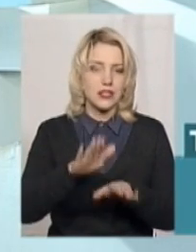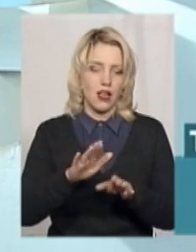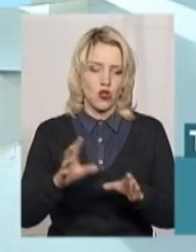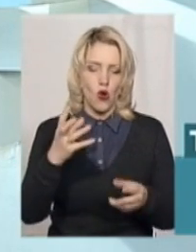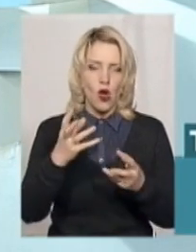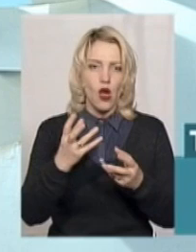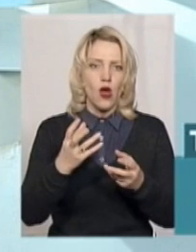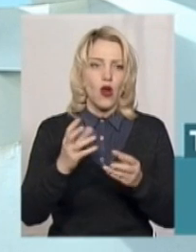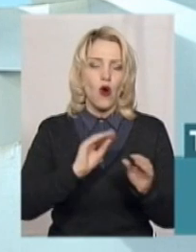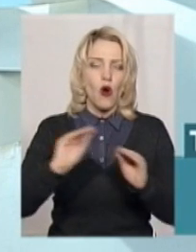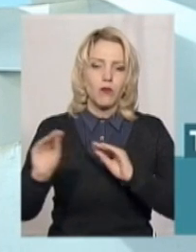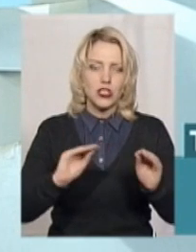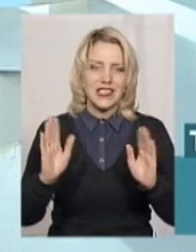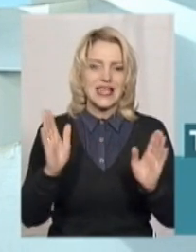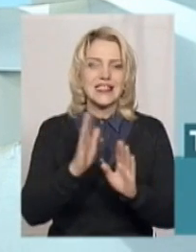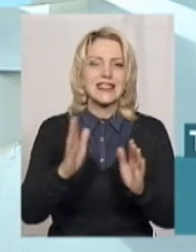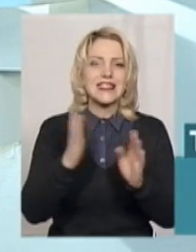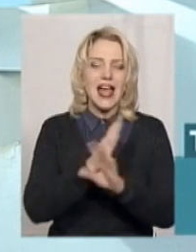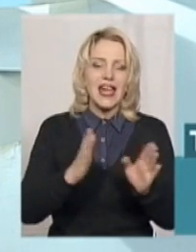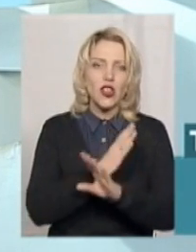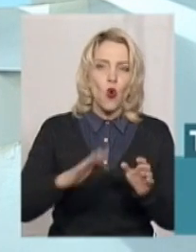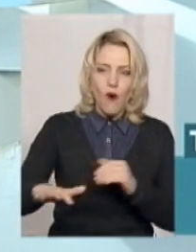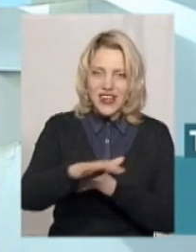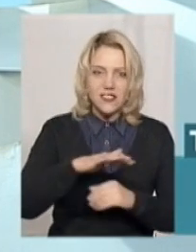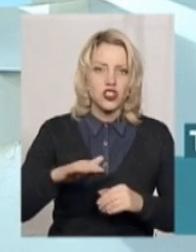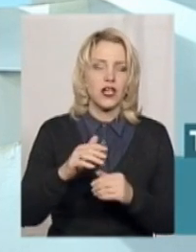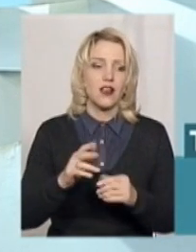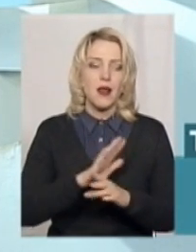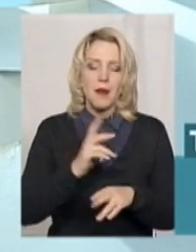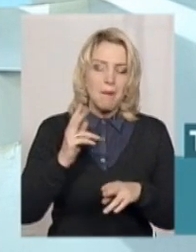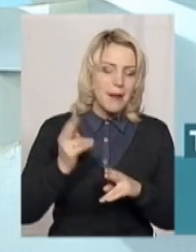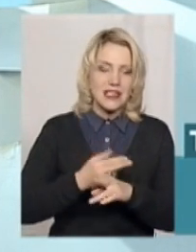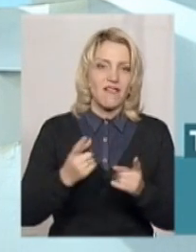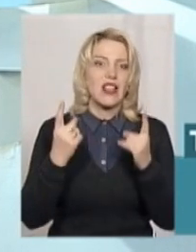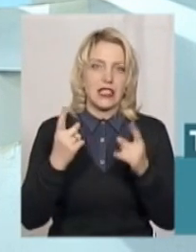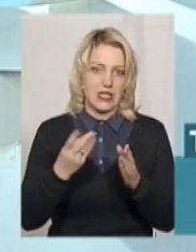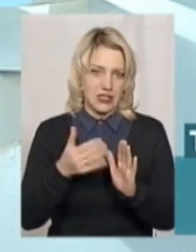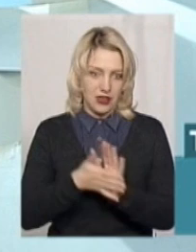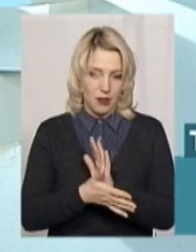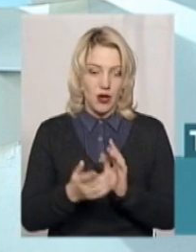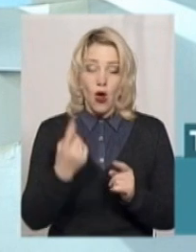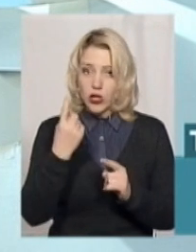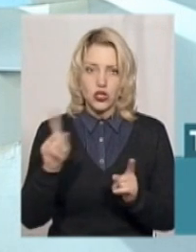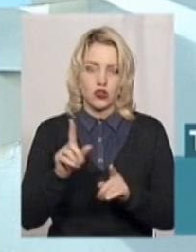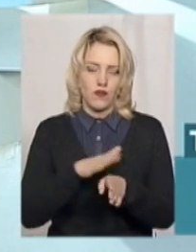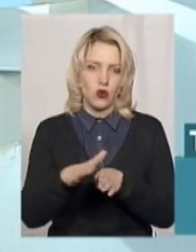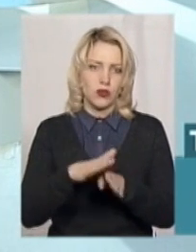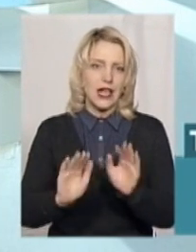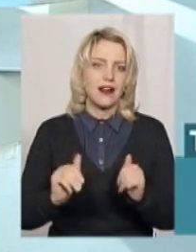облаштування середовища без великих затрат. Єдине бажання вчителя – виконання рекомендацій. Звичайно, якщо